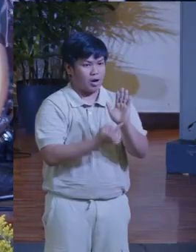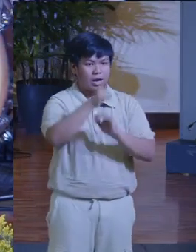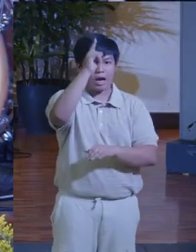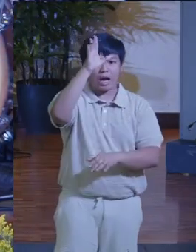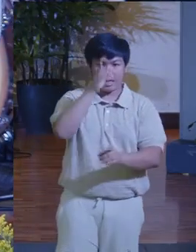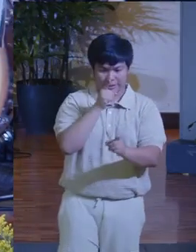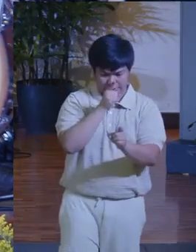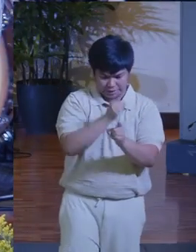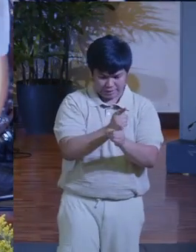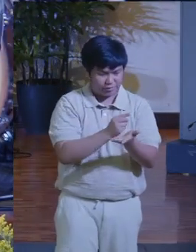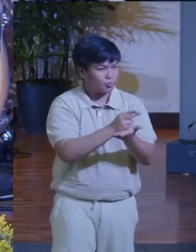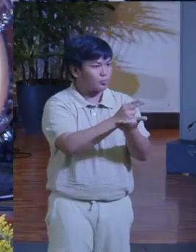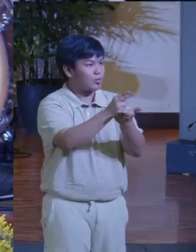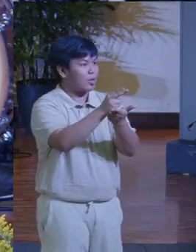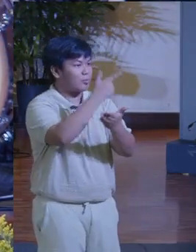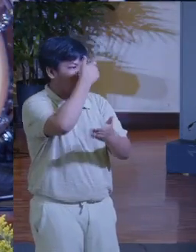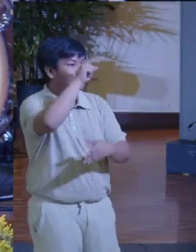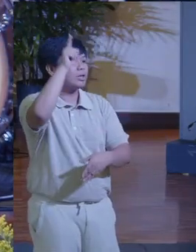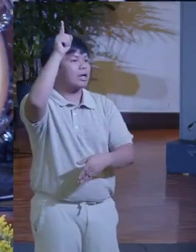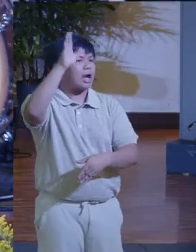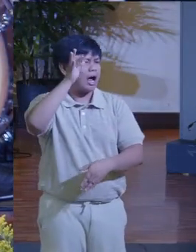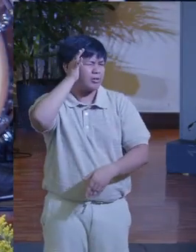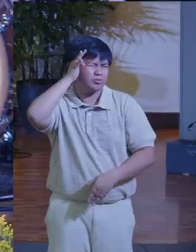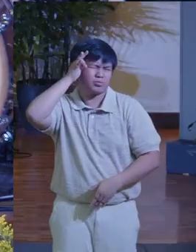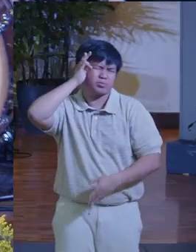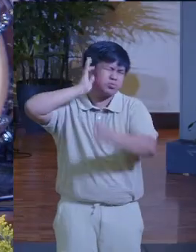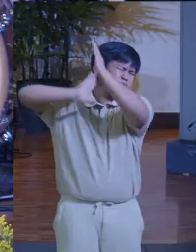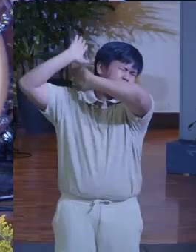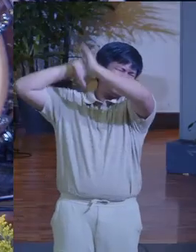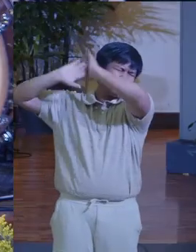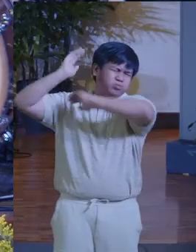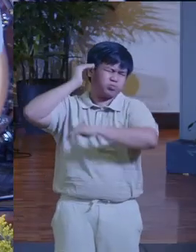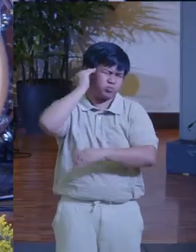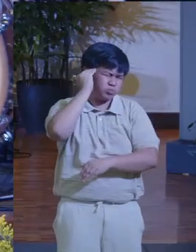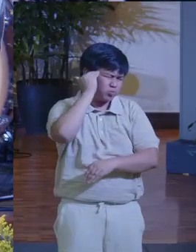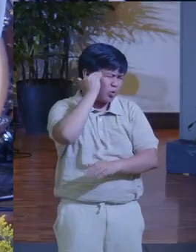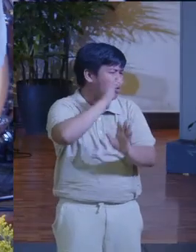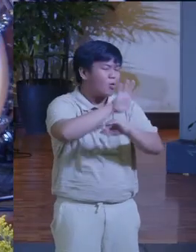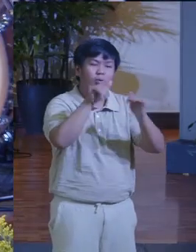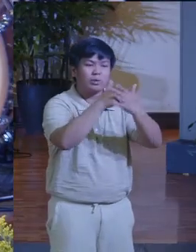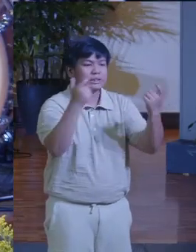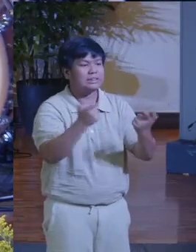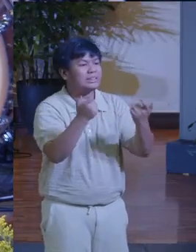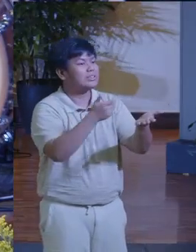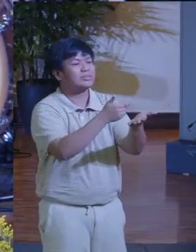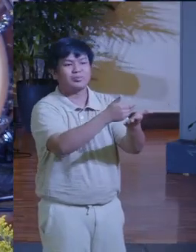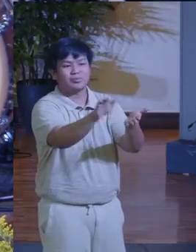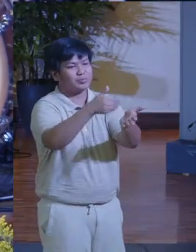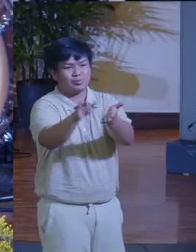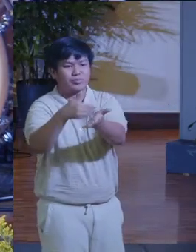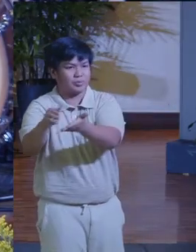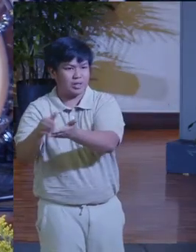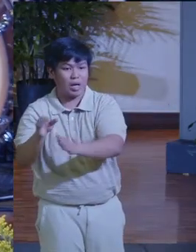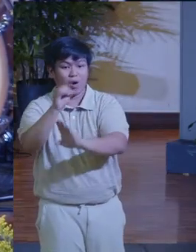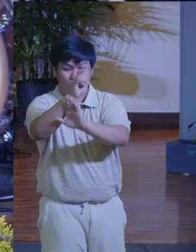matuwid because in His divine forbearance He had passed over former sins. Nung panahon ng Old